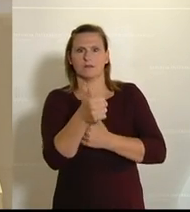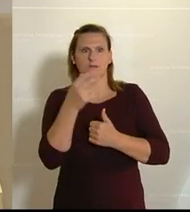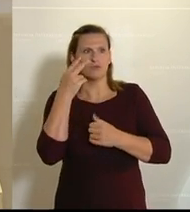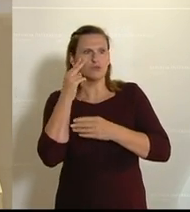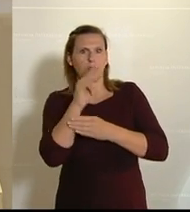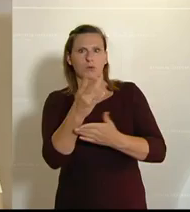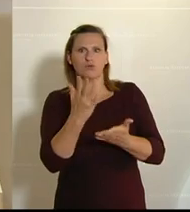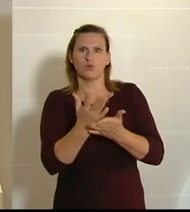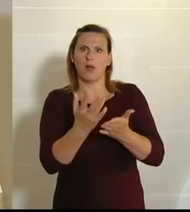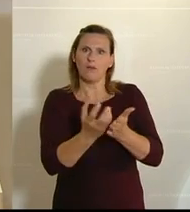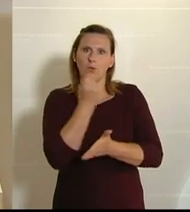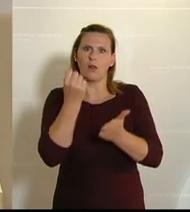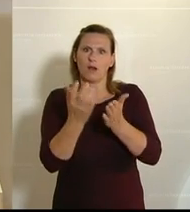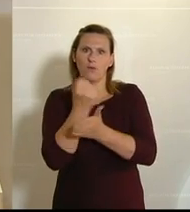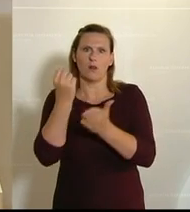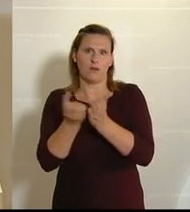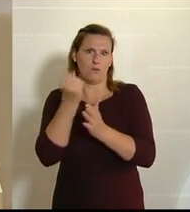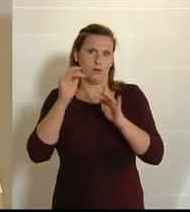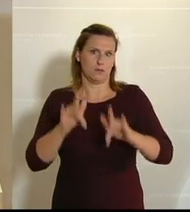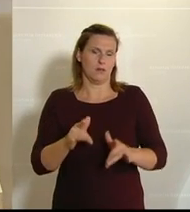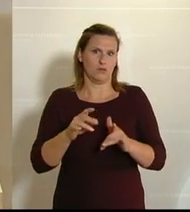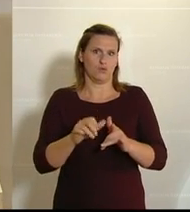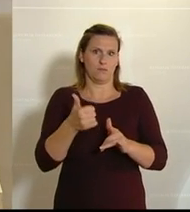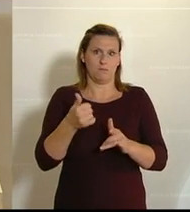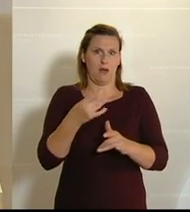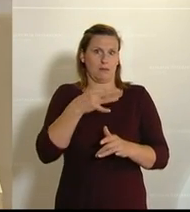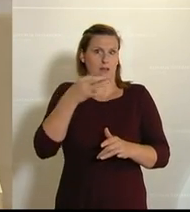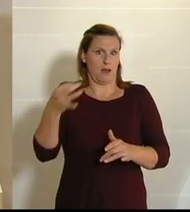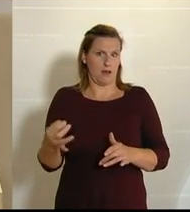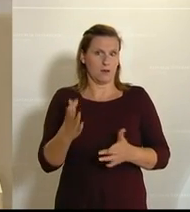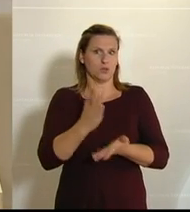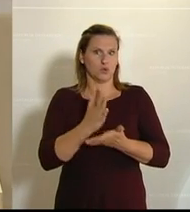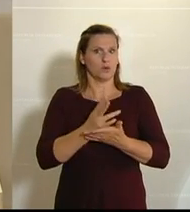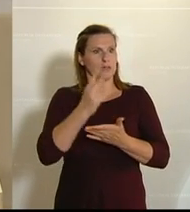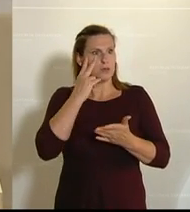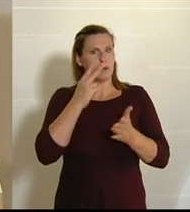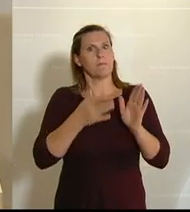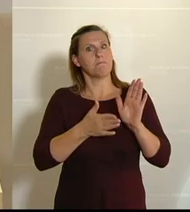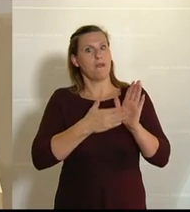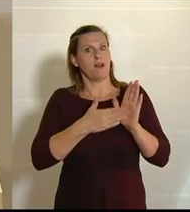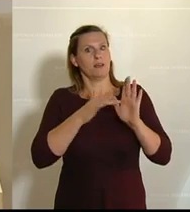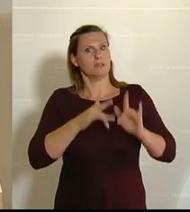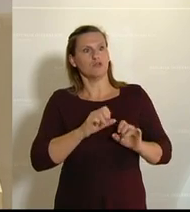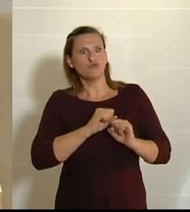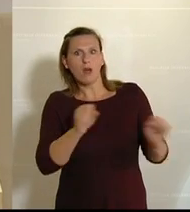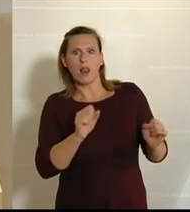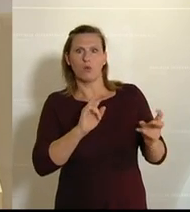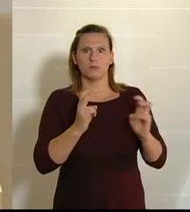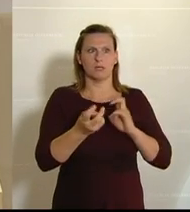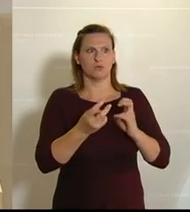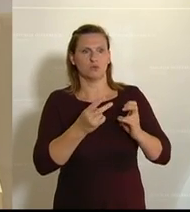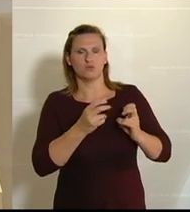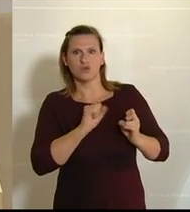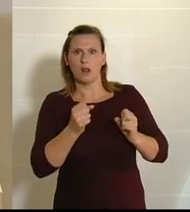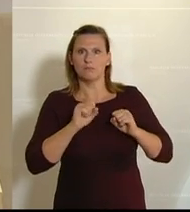die ersten Erfolge gegeben in diesen ersten Tagen. Sie hat eindrucksvoll bewiesen, wie schnell sie ins Umsetzen geht und wie